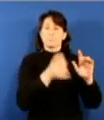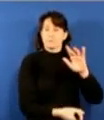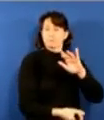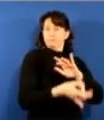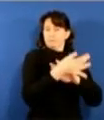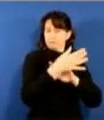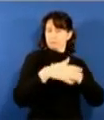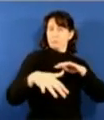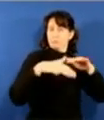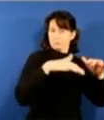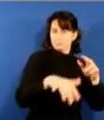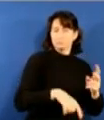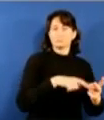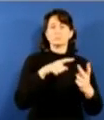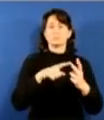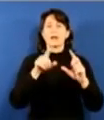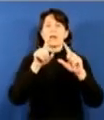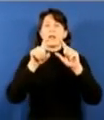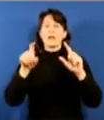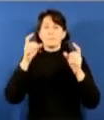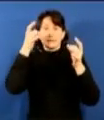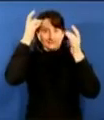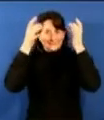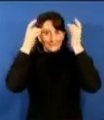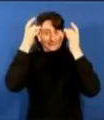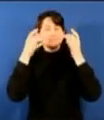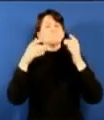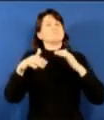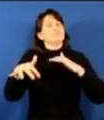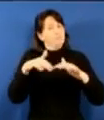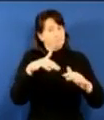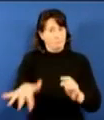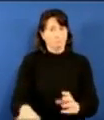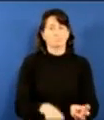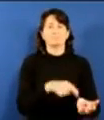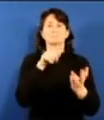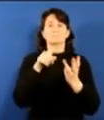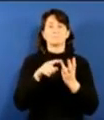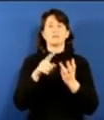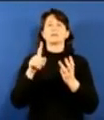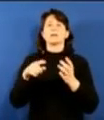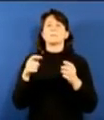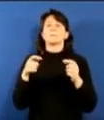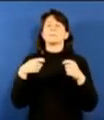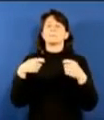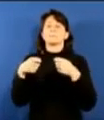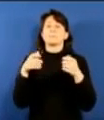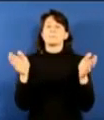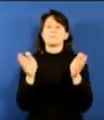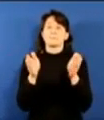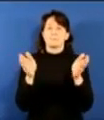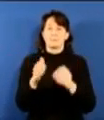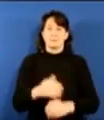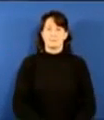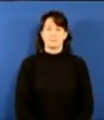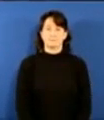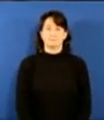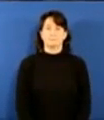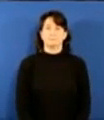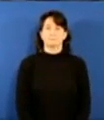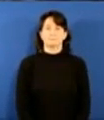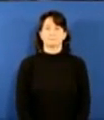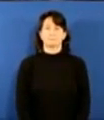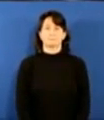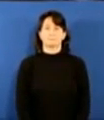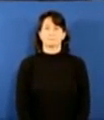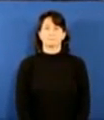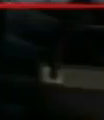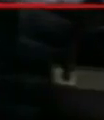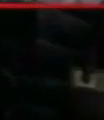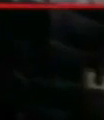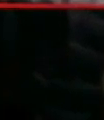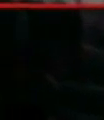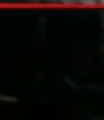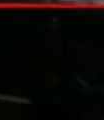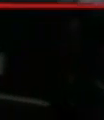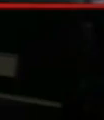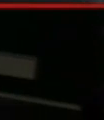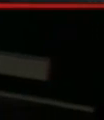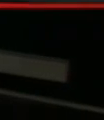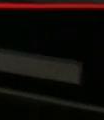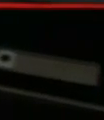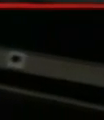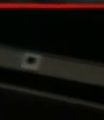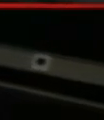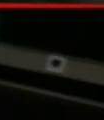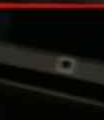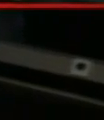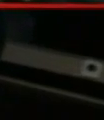Pradales Aburtorekin batera egonda prentsa agerraldian. Pradalesek enpresa berriak sustatzeko plana 2012-2015